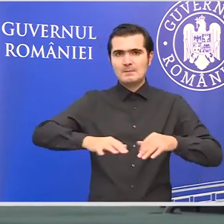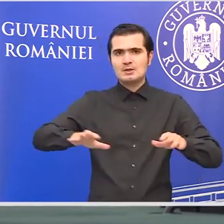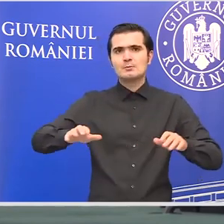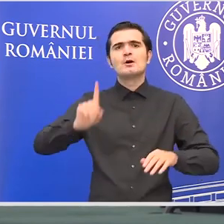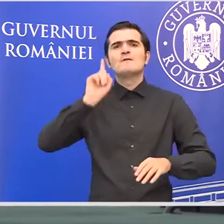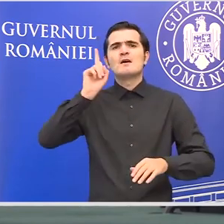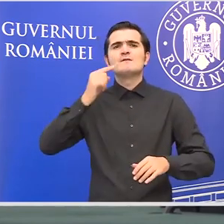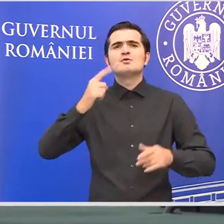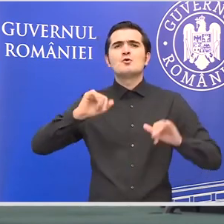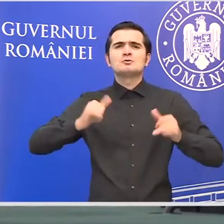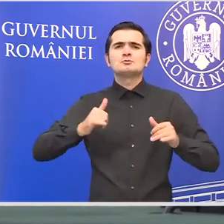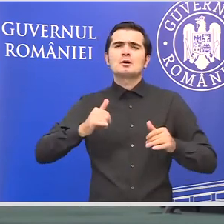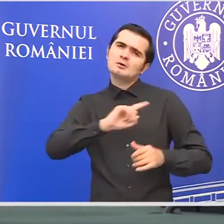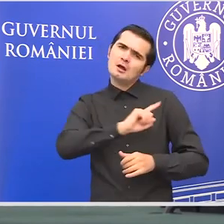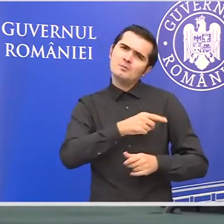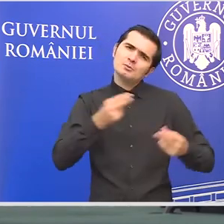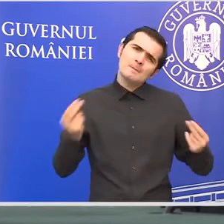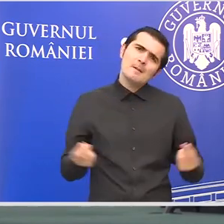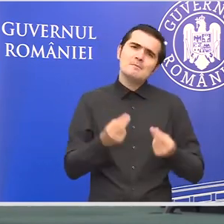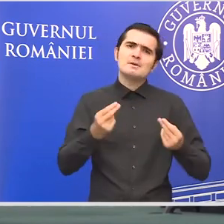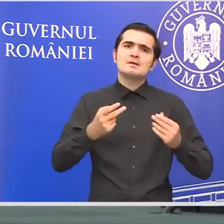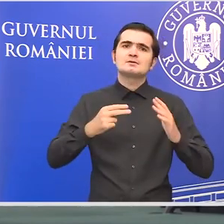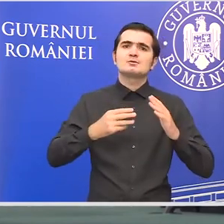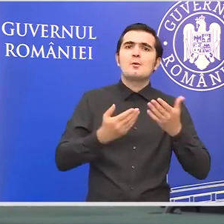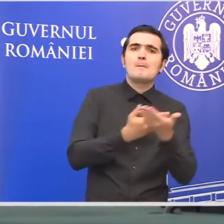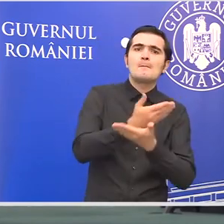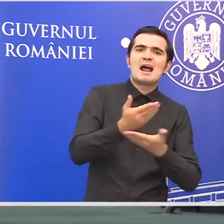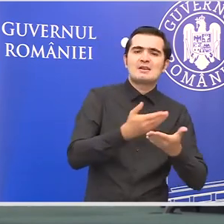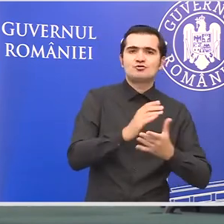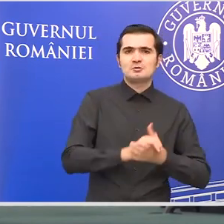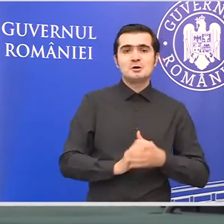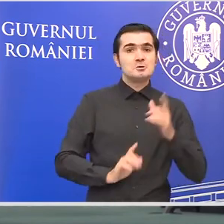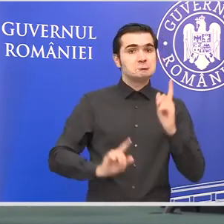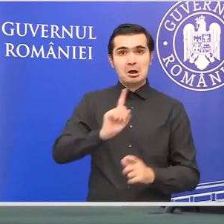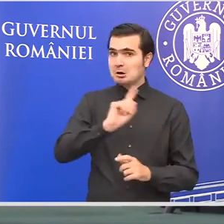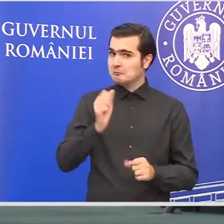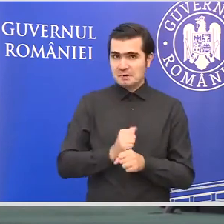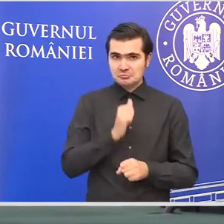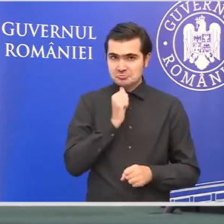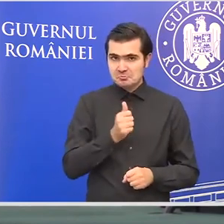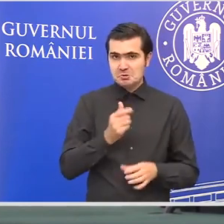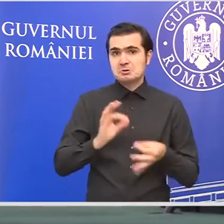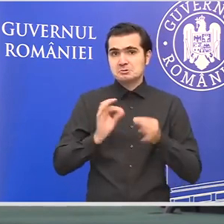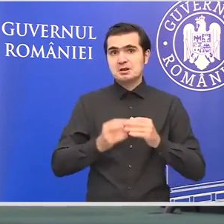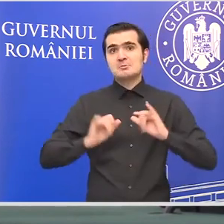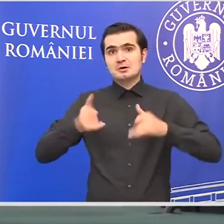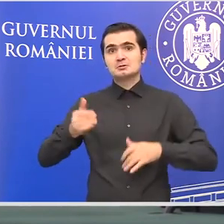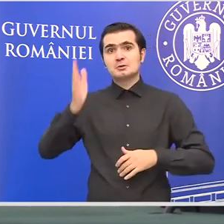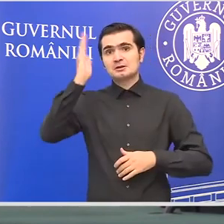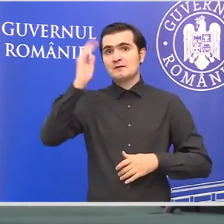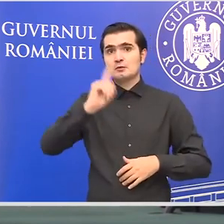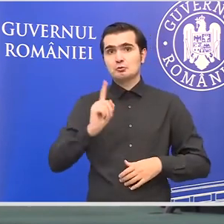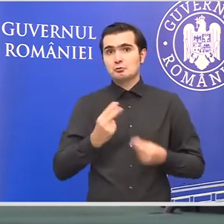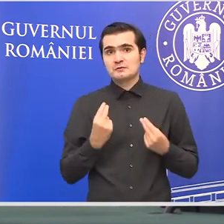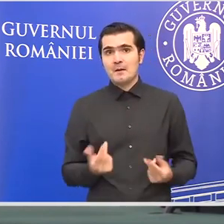putem gestiona foarte bine în perioada următoare. Dacă, în schimb, nu facem nimic din toate astea, este evident că situația nu are cum să fie bună de la